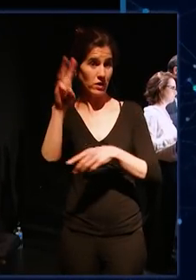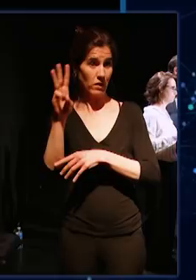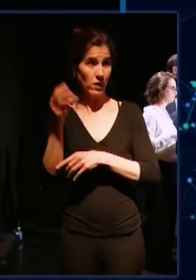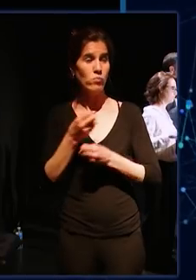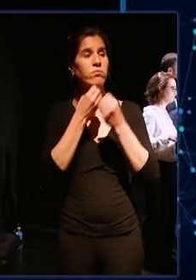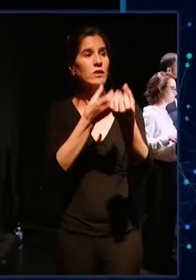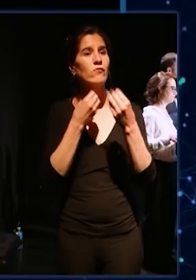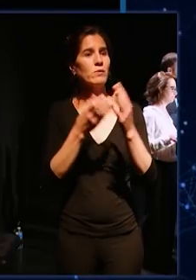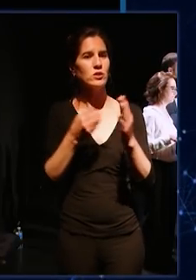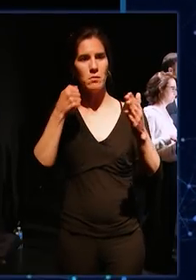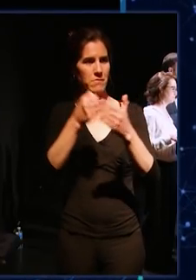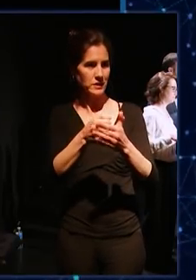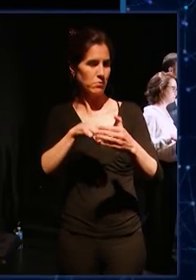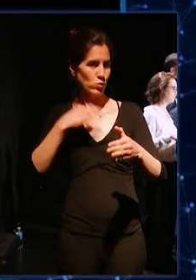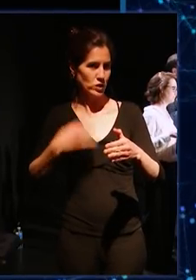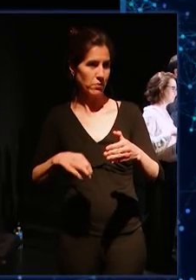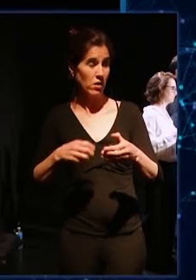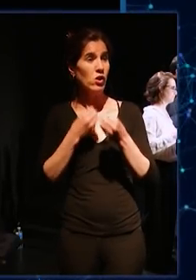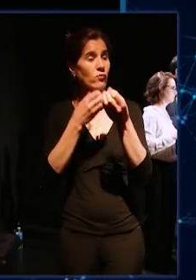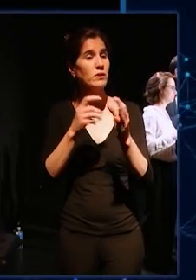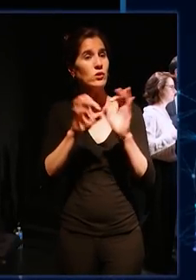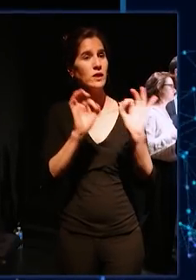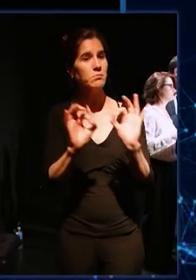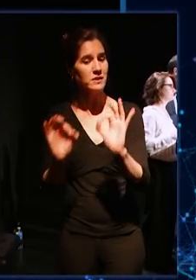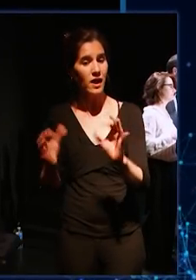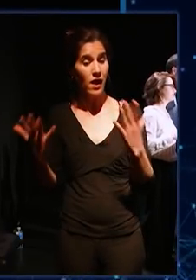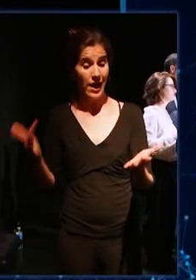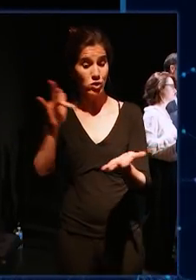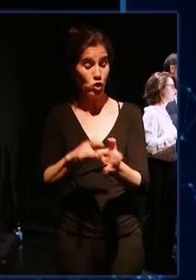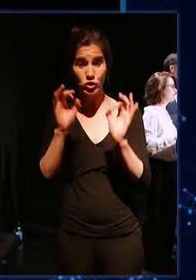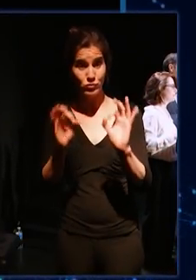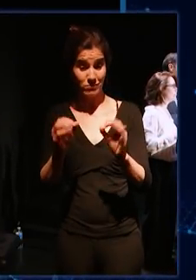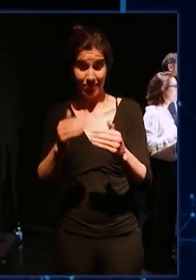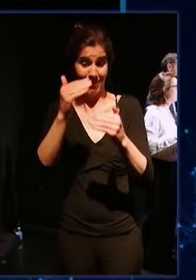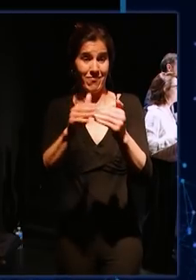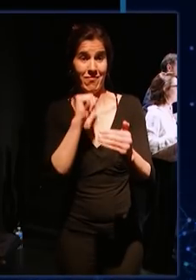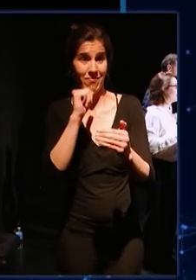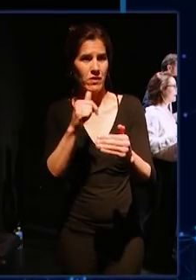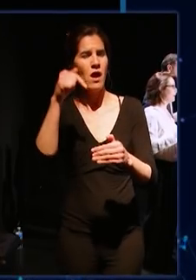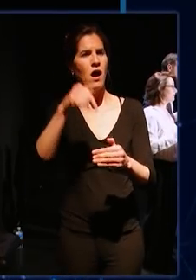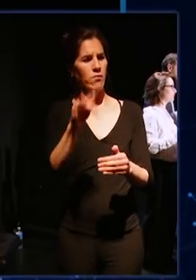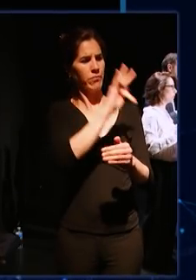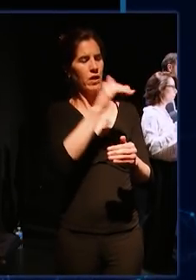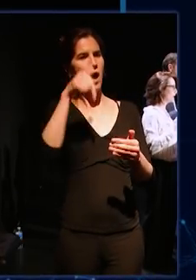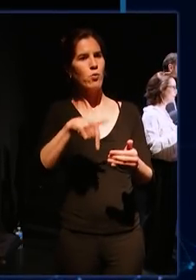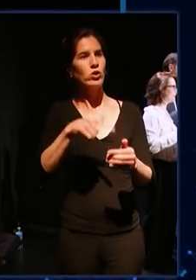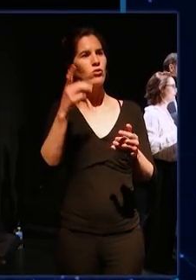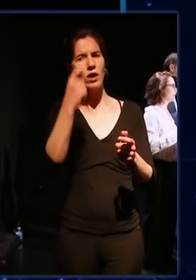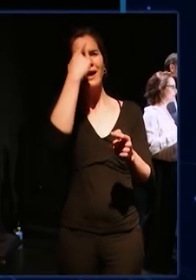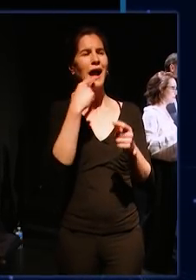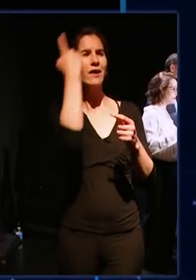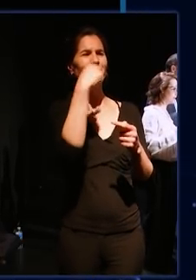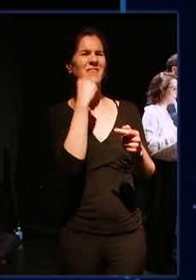possible amb una programació especial que arriba ara en el seu moment culminant. Avui posem cara a cara els 9